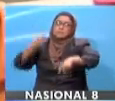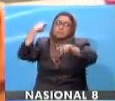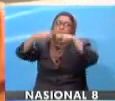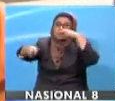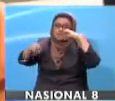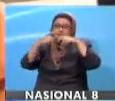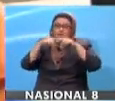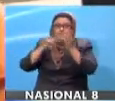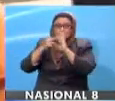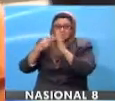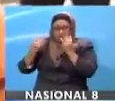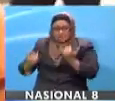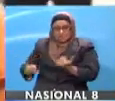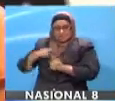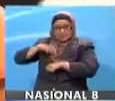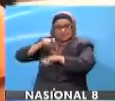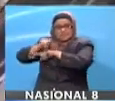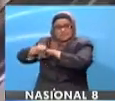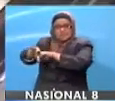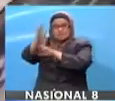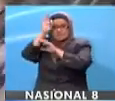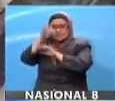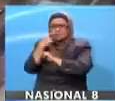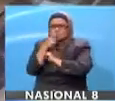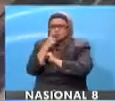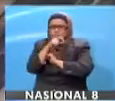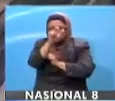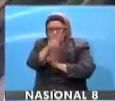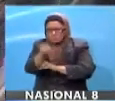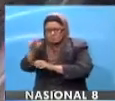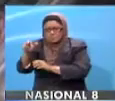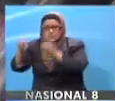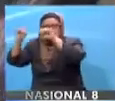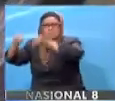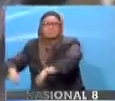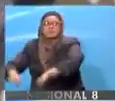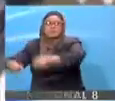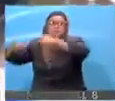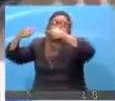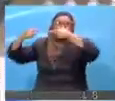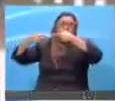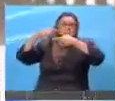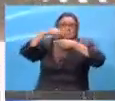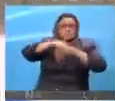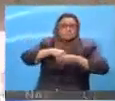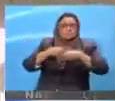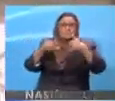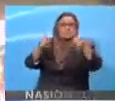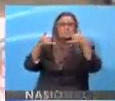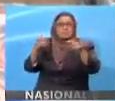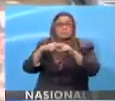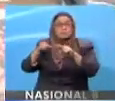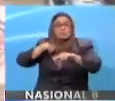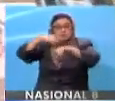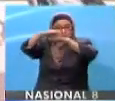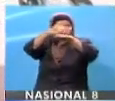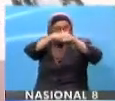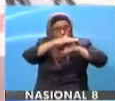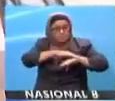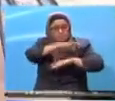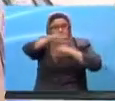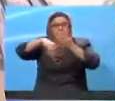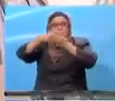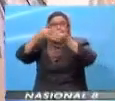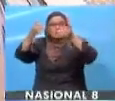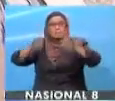mau pilih, tengok siapa boleh main. Sehubungan itu, Holloway memanggil semua pemain-pemain terbaik Malaysia untuk dipilih